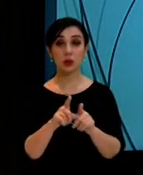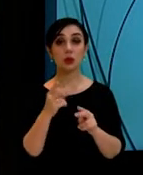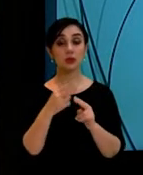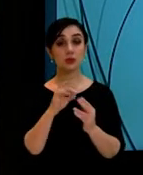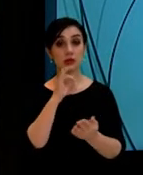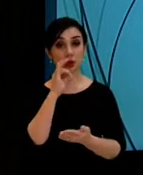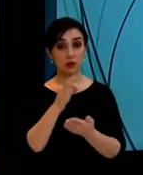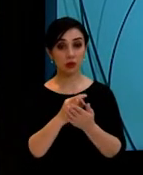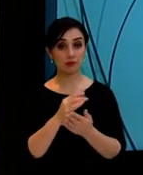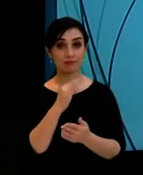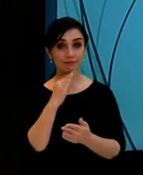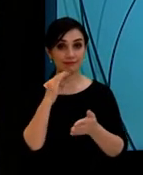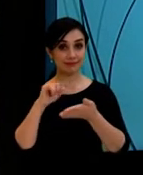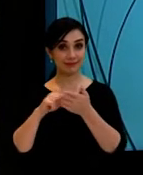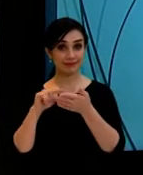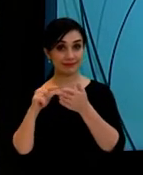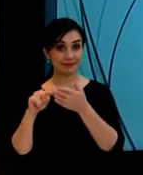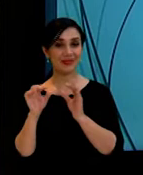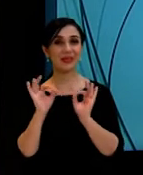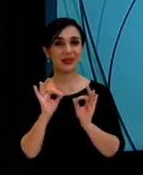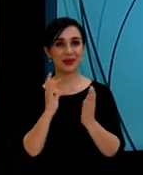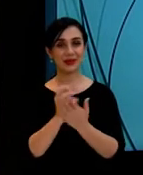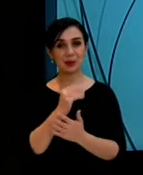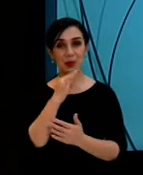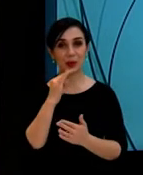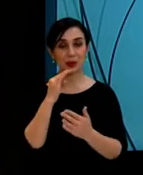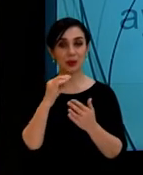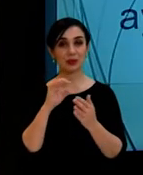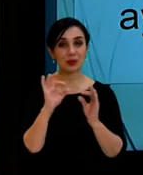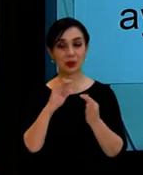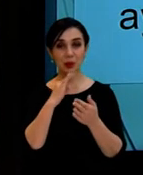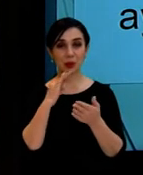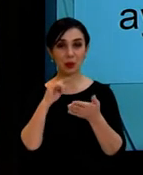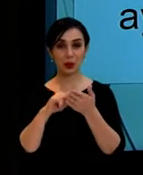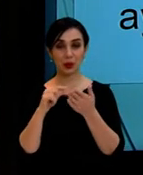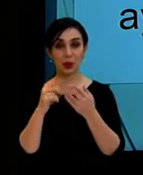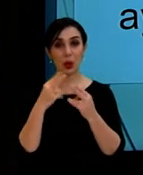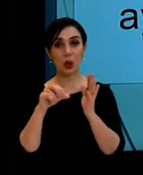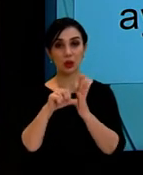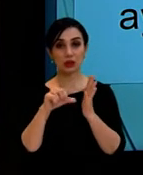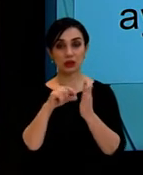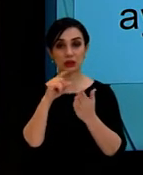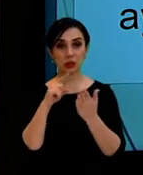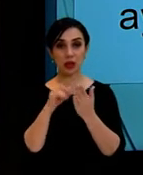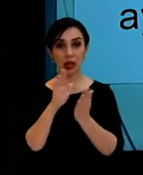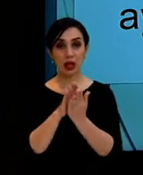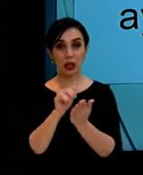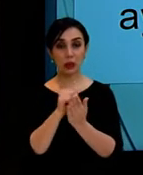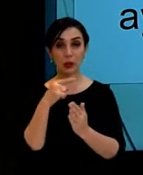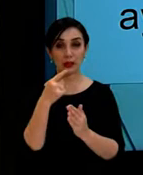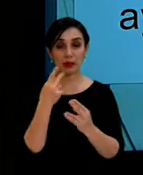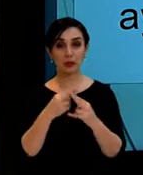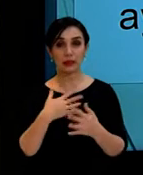Javob ko'p nuqta. To'g'ri topdingiz, ko'p nuqta. 6-chi savolga o'taman. Ato gaplar his-hayajon